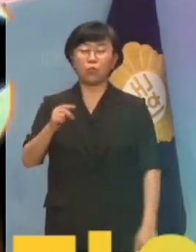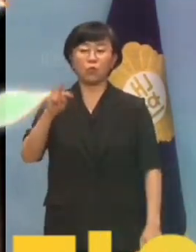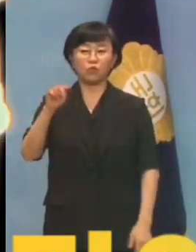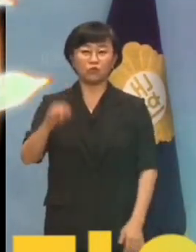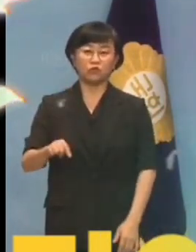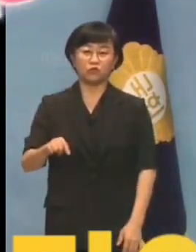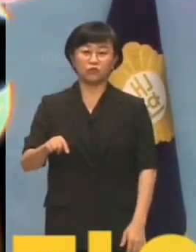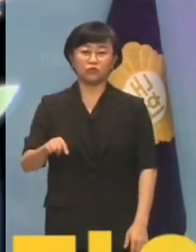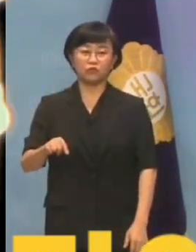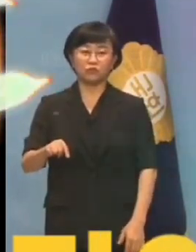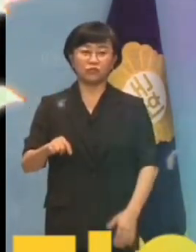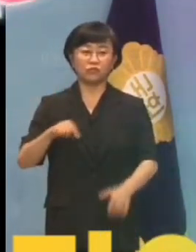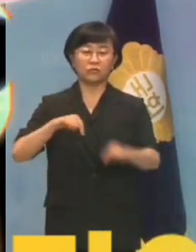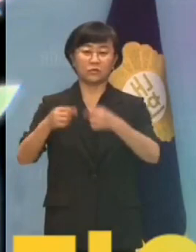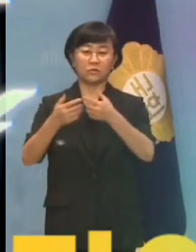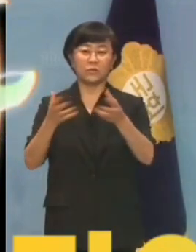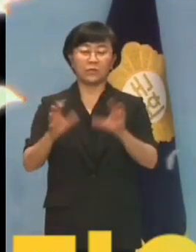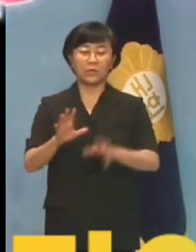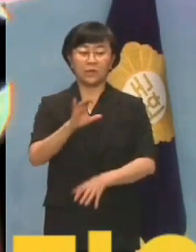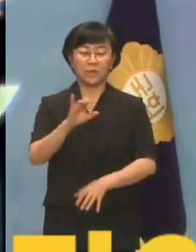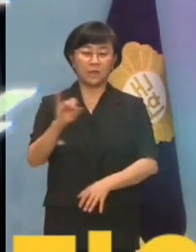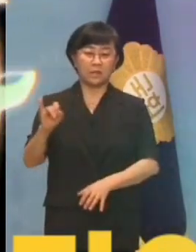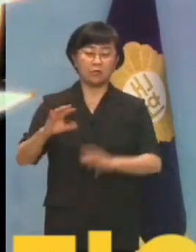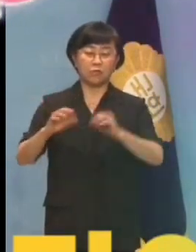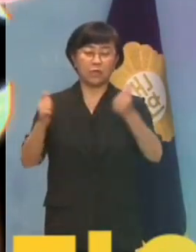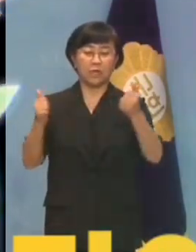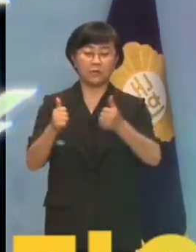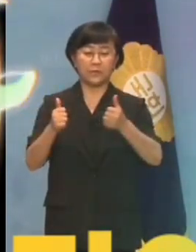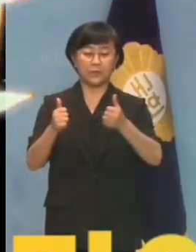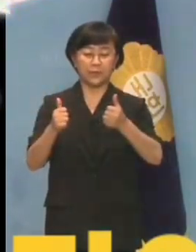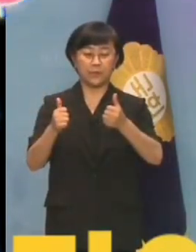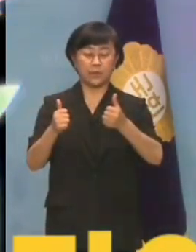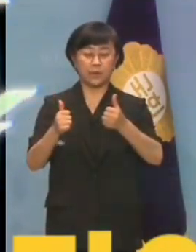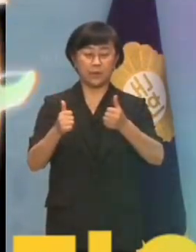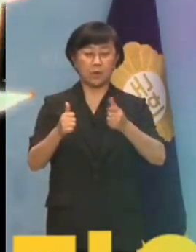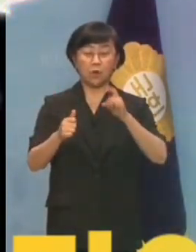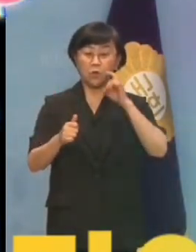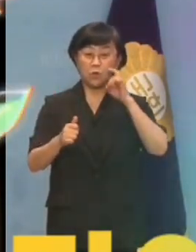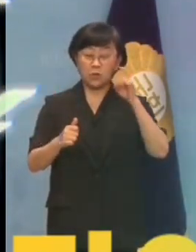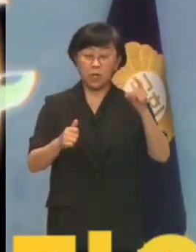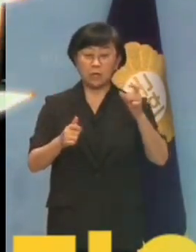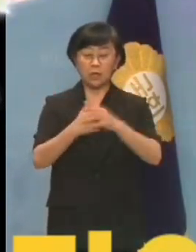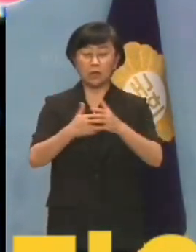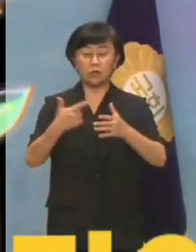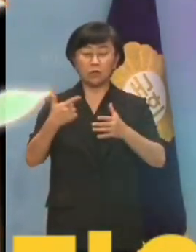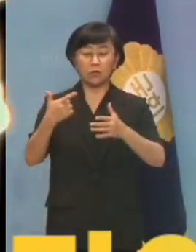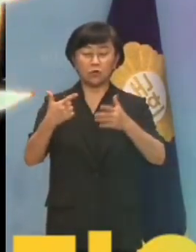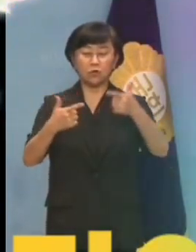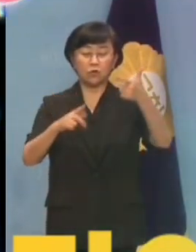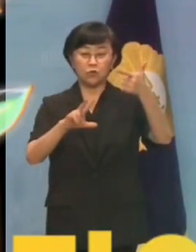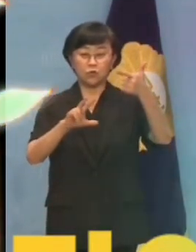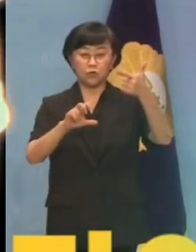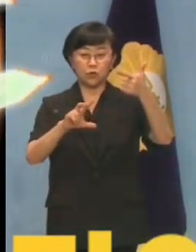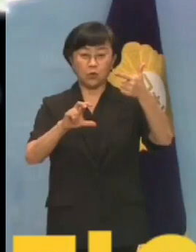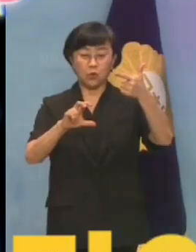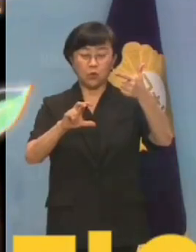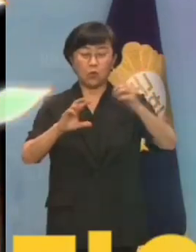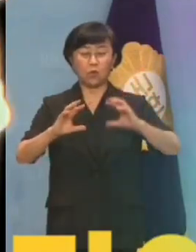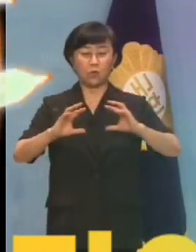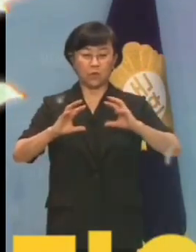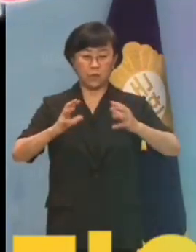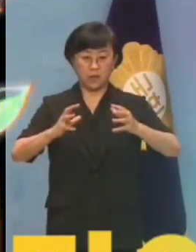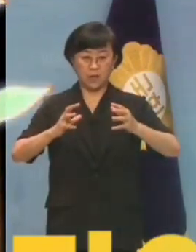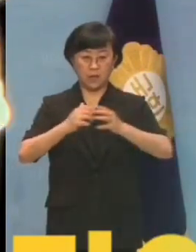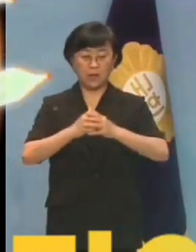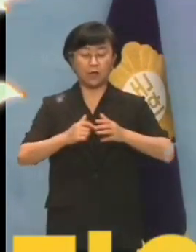보수정당입니다. 어제 이채희 국민의힘 의원이 우크라이나는 6.25 참전국이라는